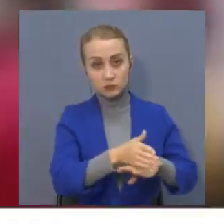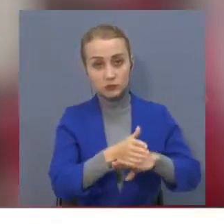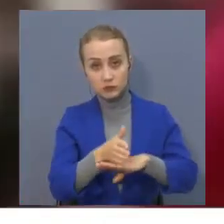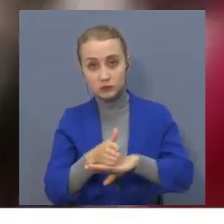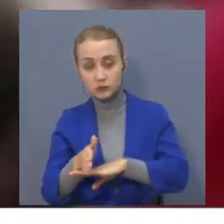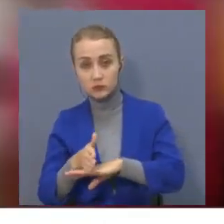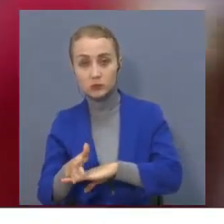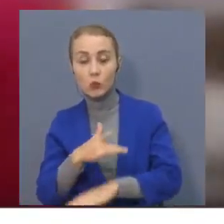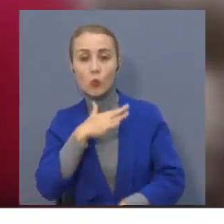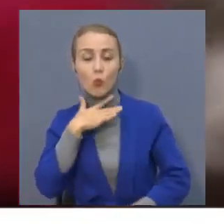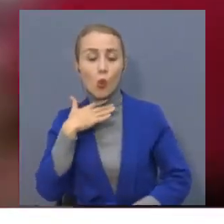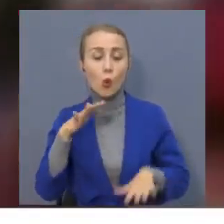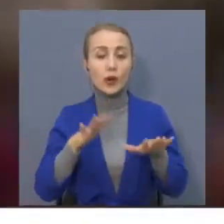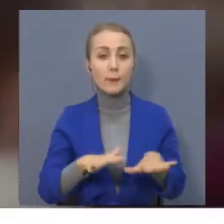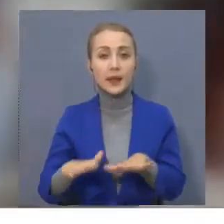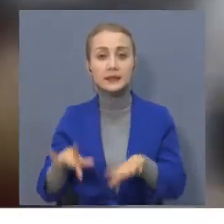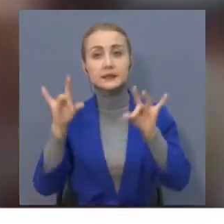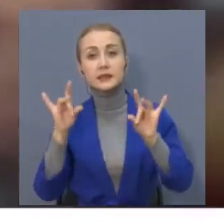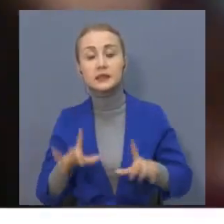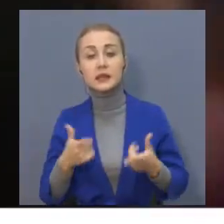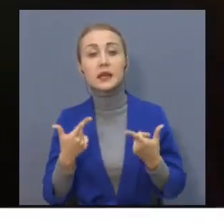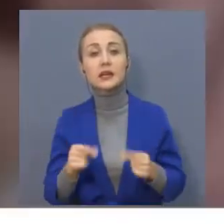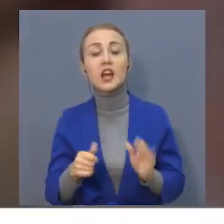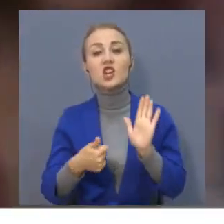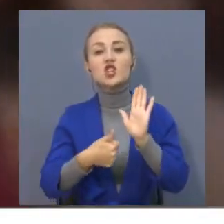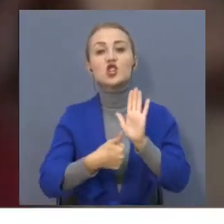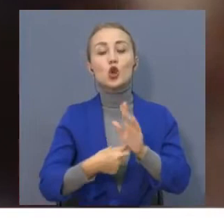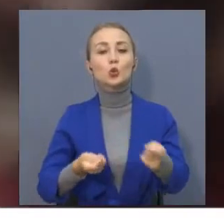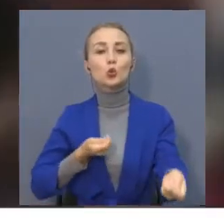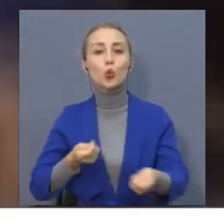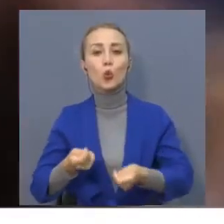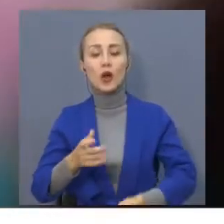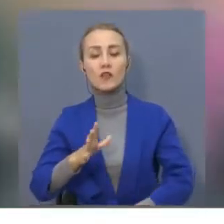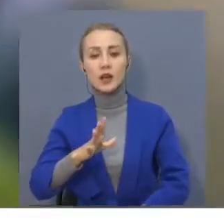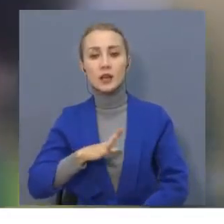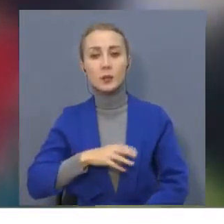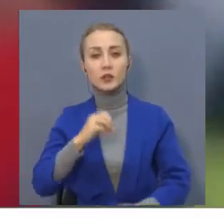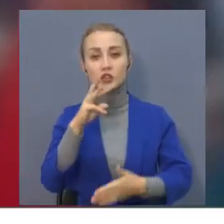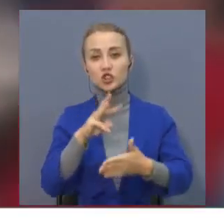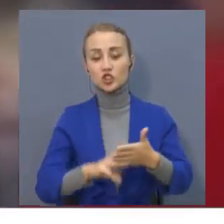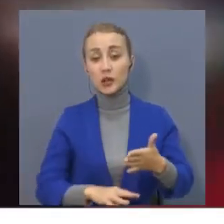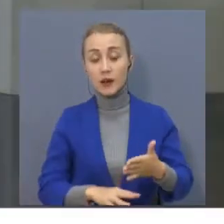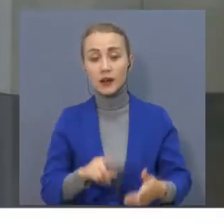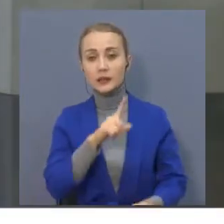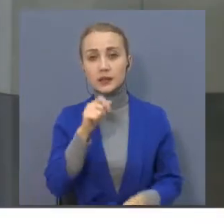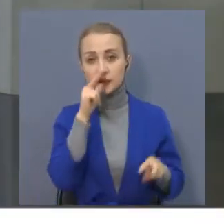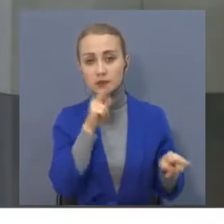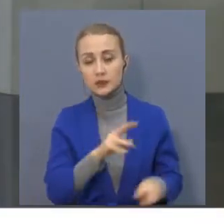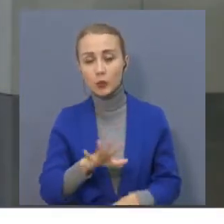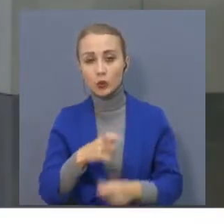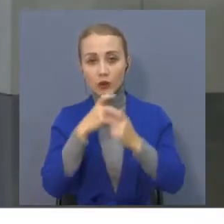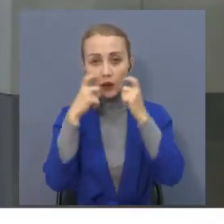мекемелерін тексерді. Нәтижесінде карантиндік режимді сақтамаған үшін 6 мекеме иесіне қатысты құжаттар толтырылды. Дело в том,